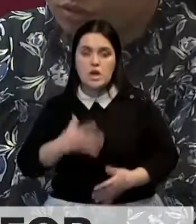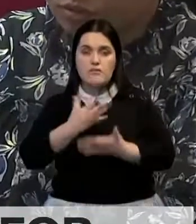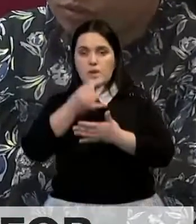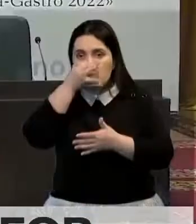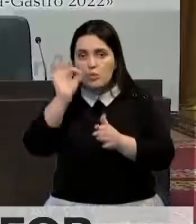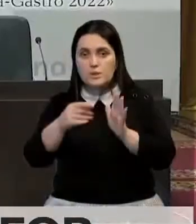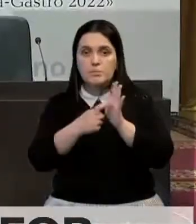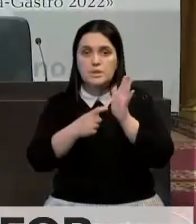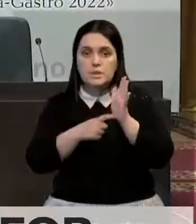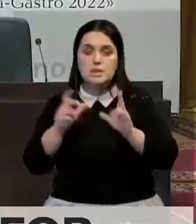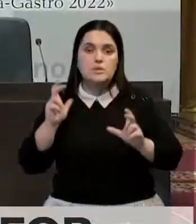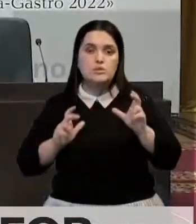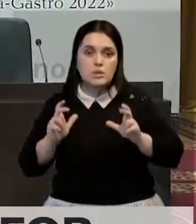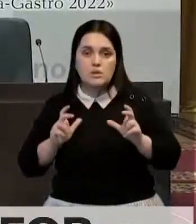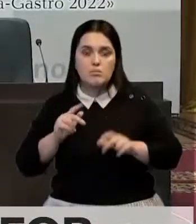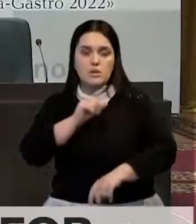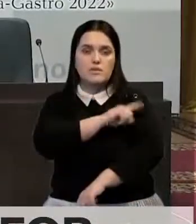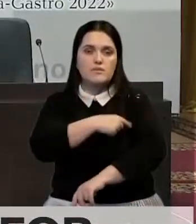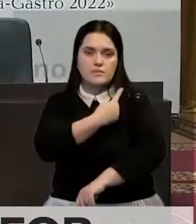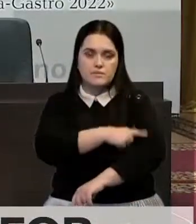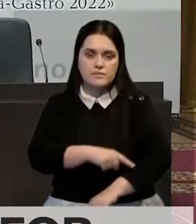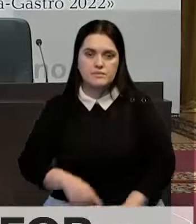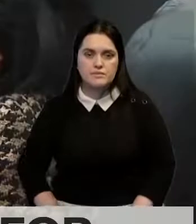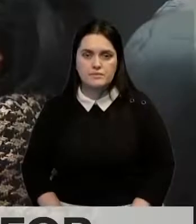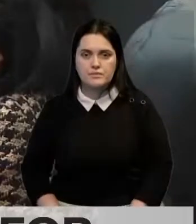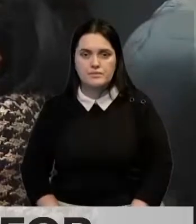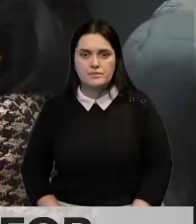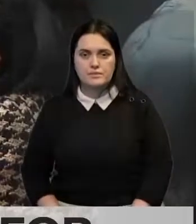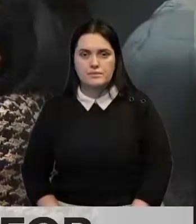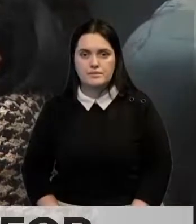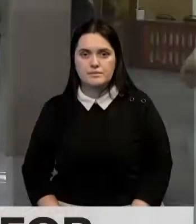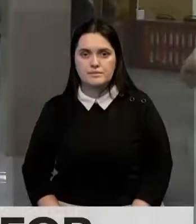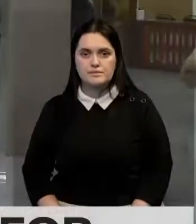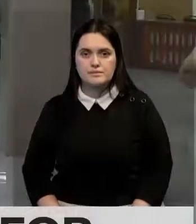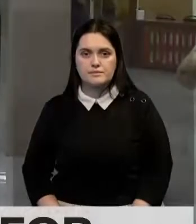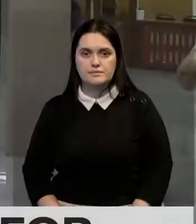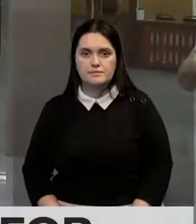кишечника. Своим опытом они поделились со студентами и действующими врачами.